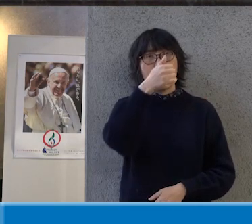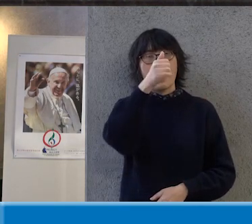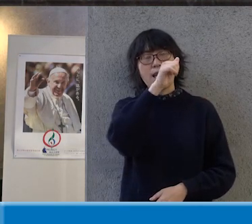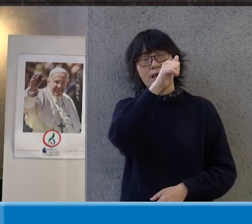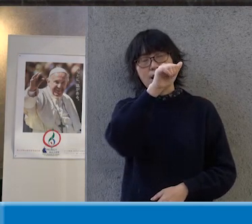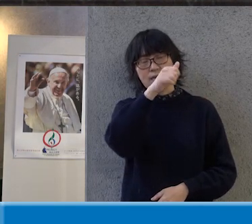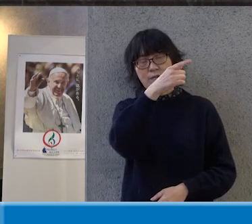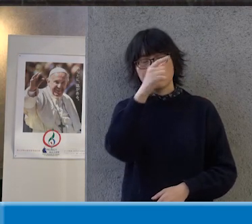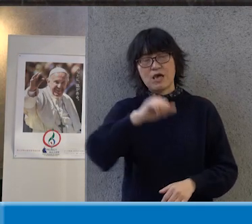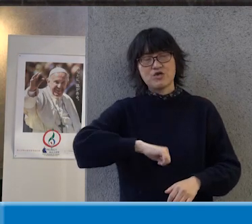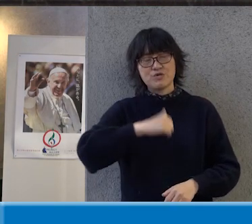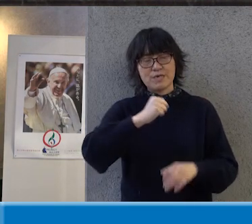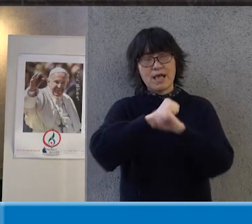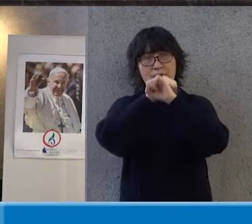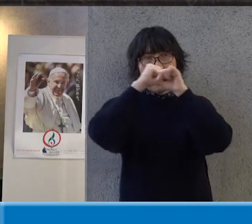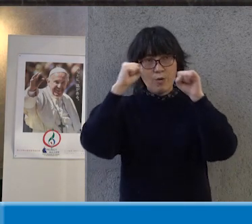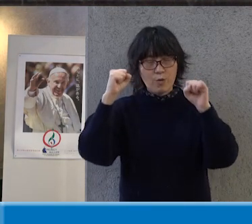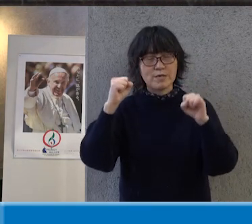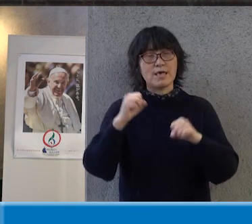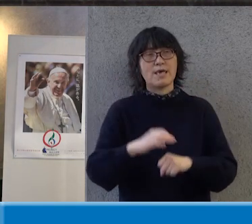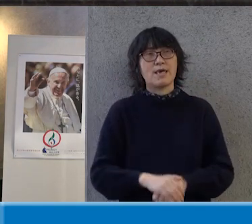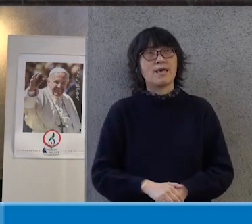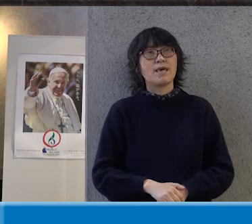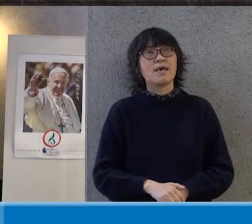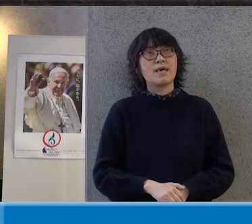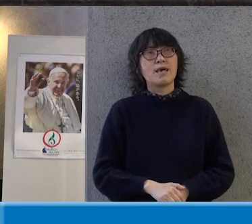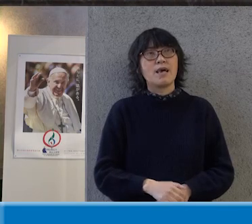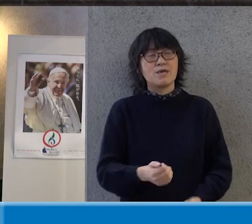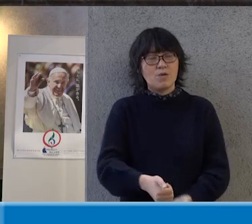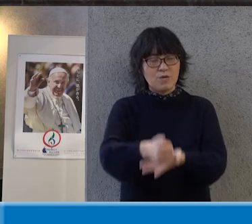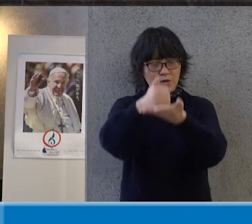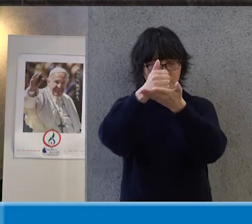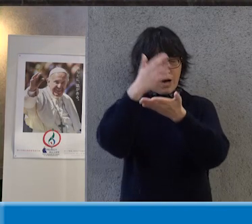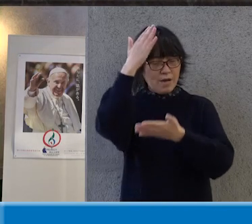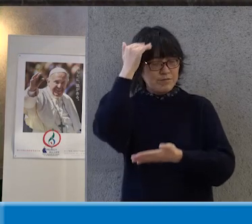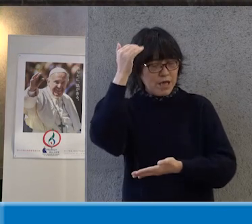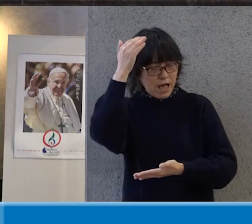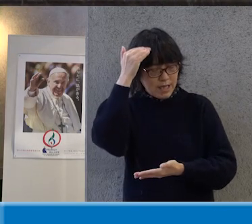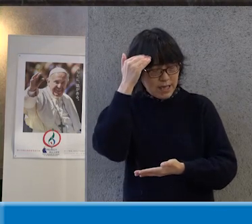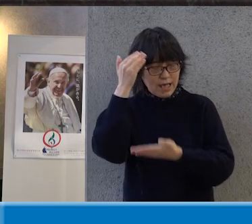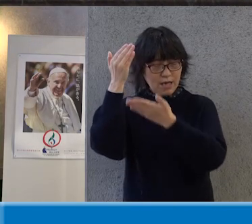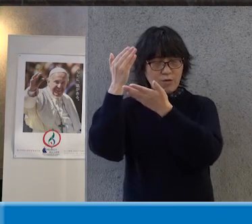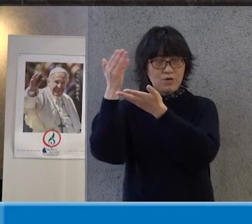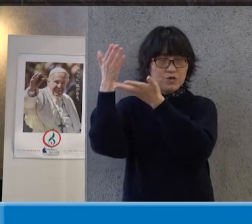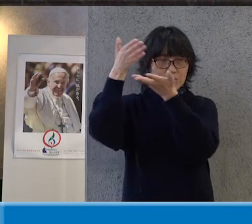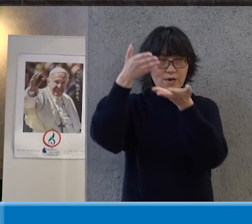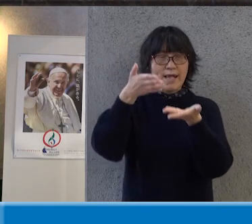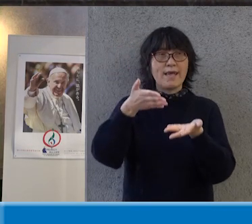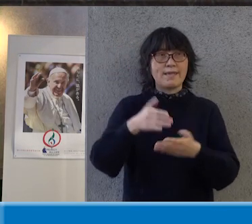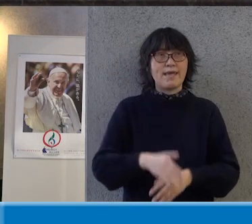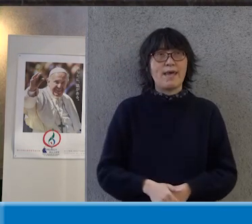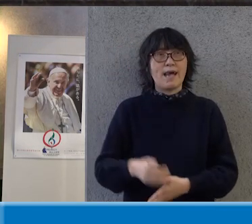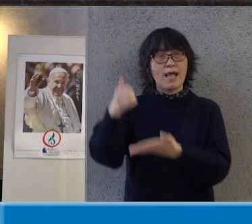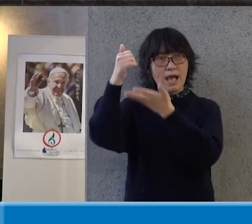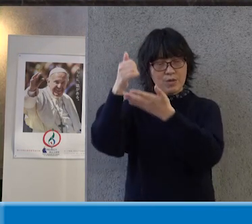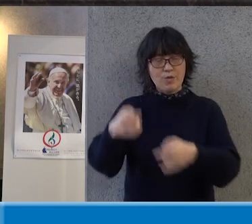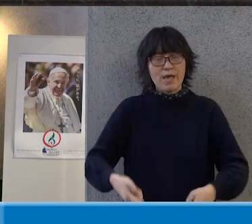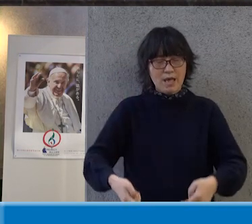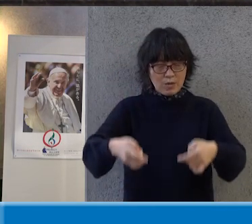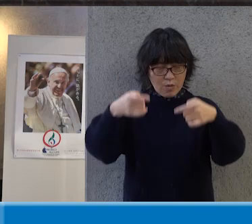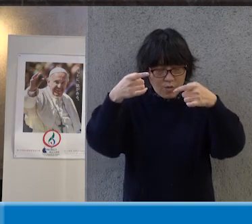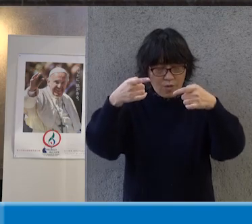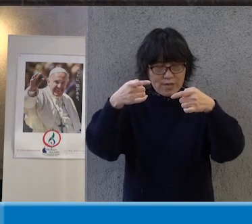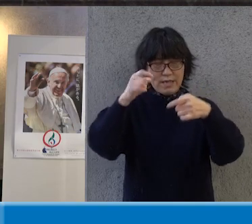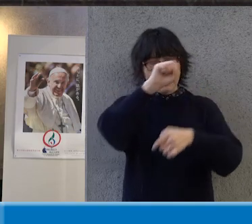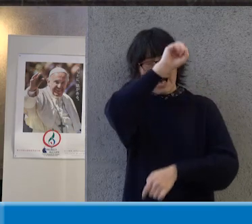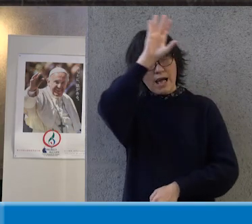継いだ罪から解放され、尊い油を注がれてあなたの栄光に